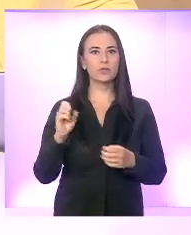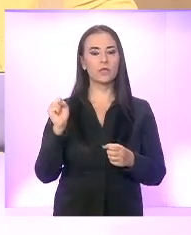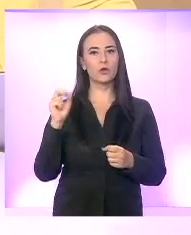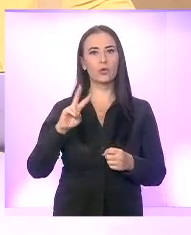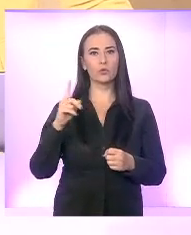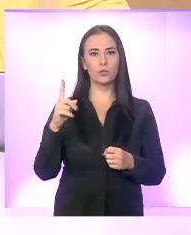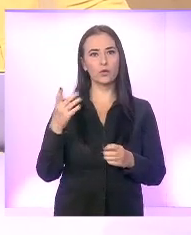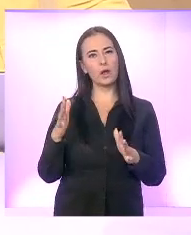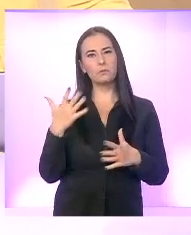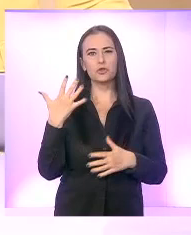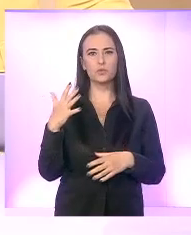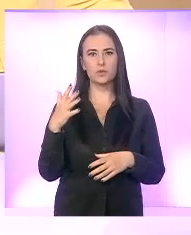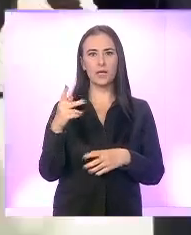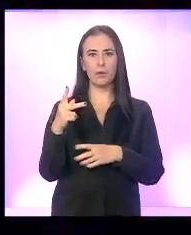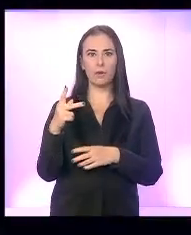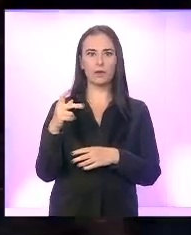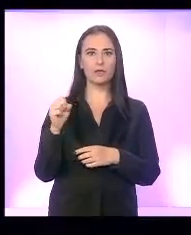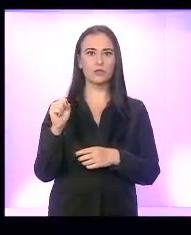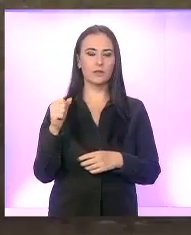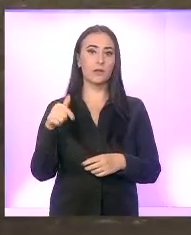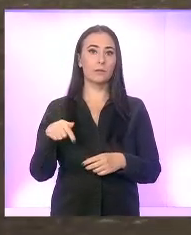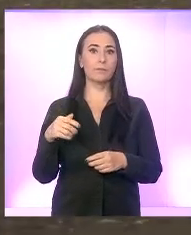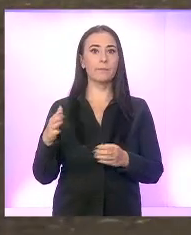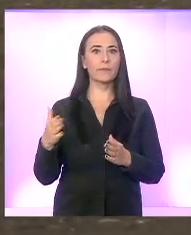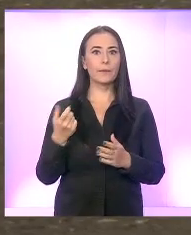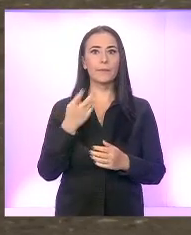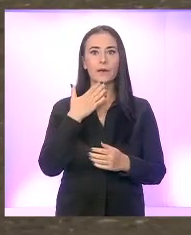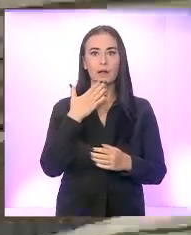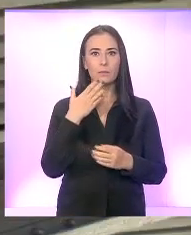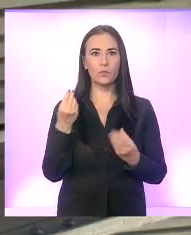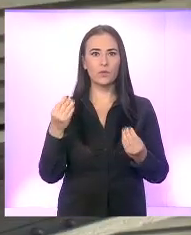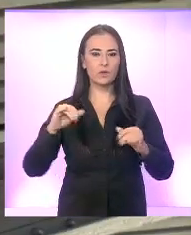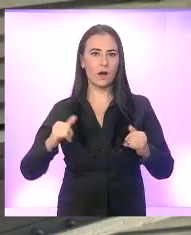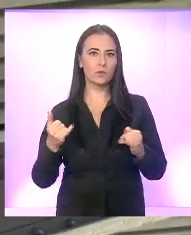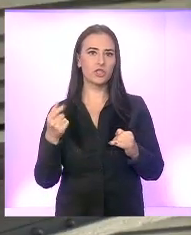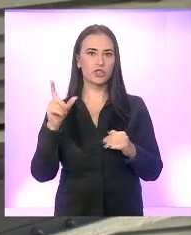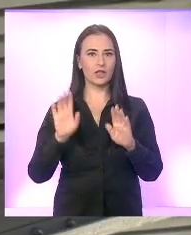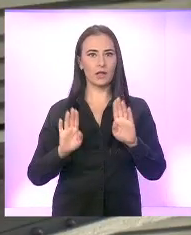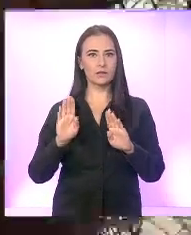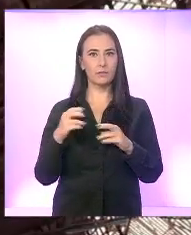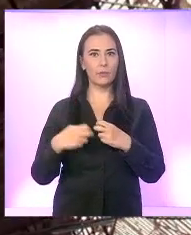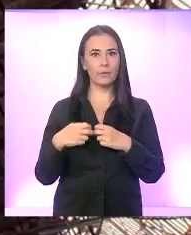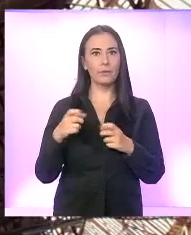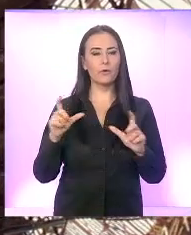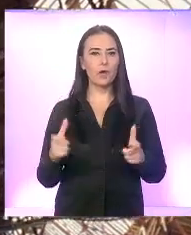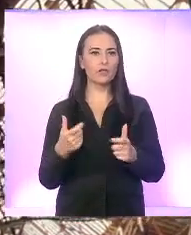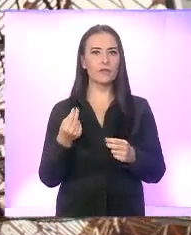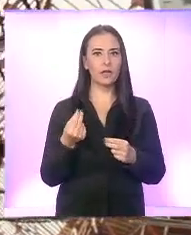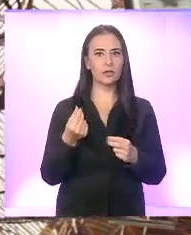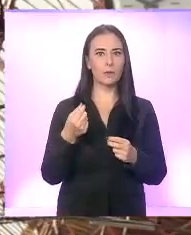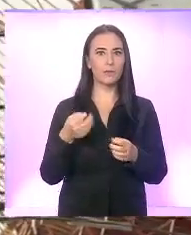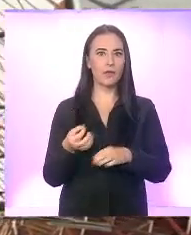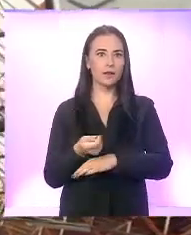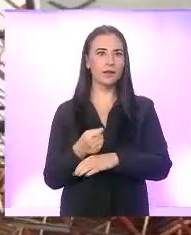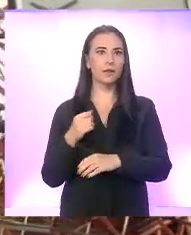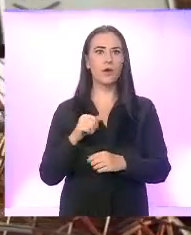de șină. Din păcate însă, în multe cazuri au fost licitații cu probleme, blocaje financiare, proiecte incomplete, ceea ce a făcut ca lucrările